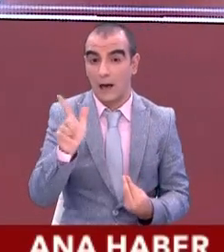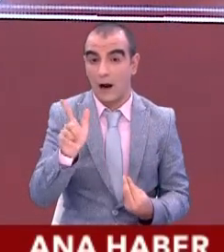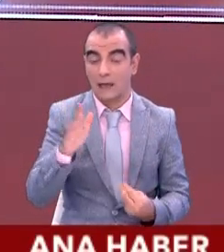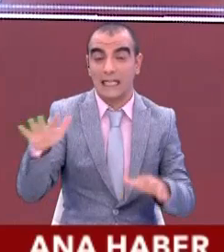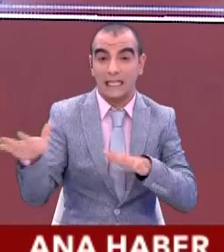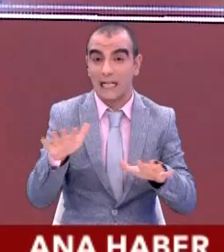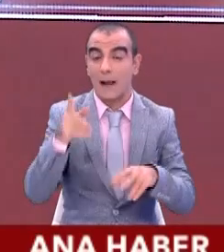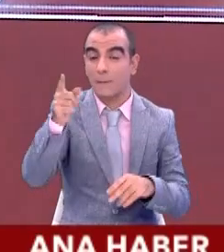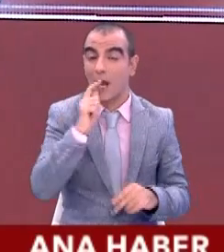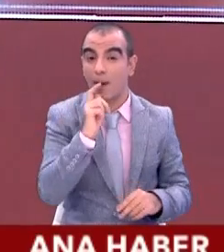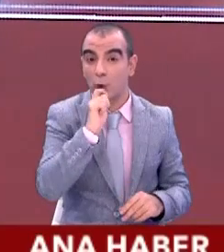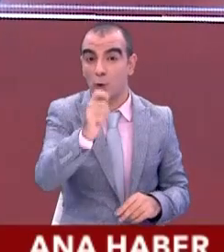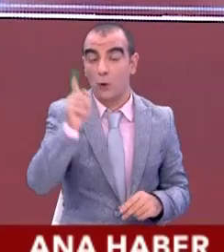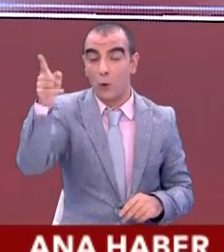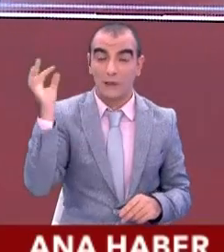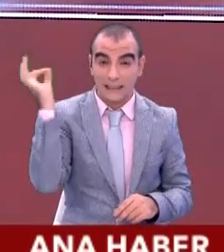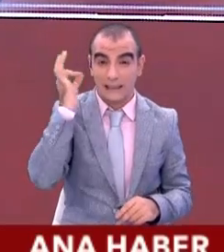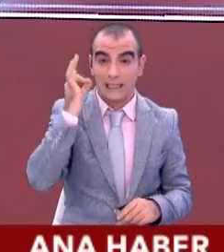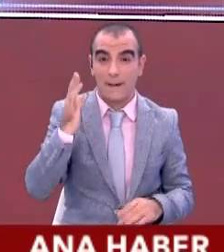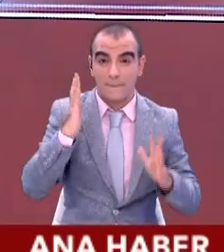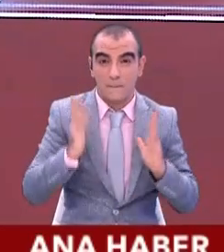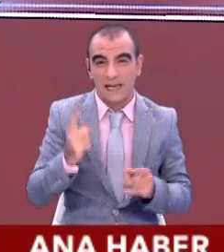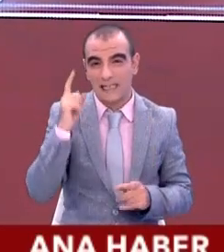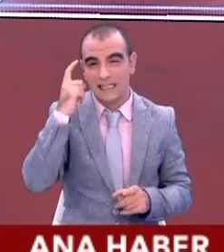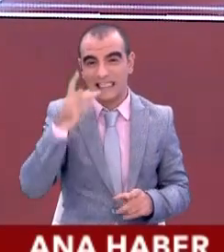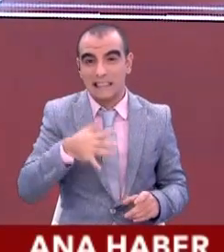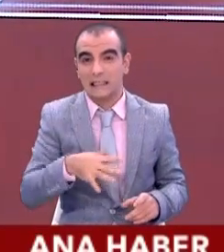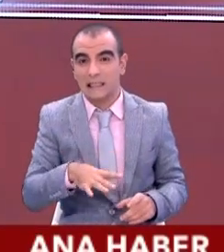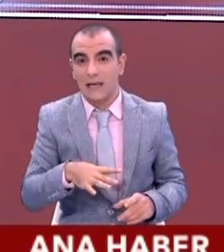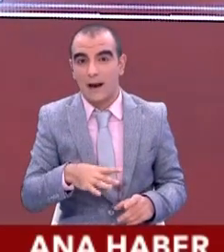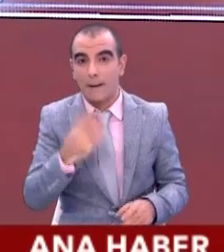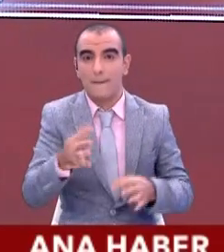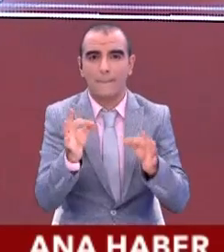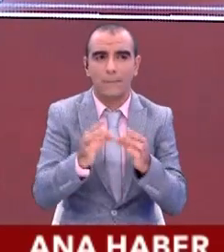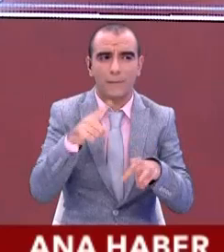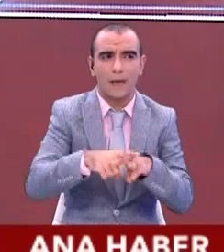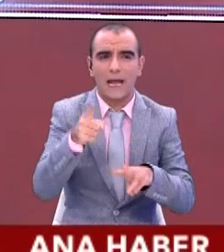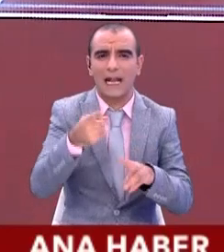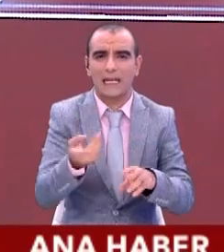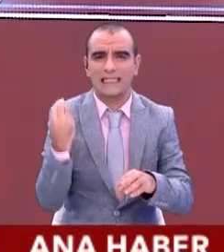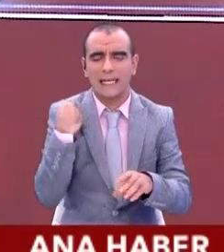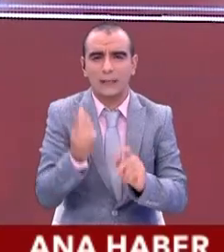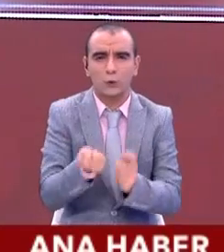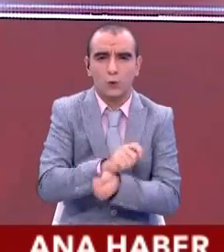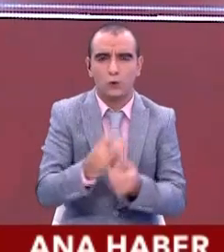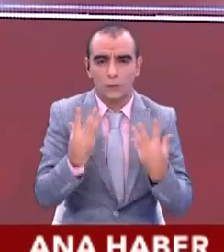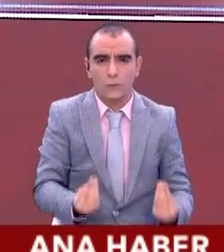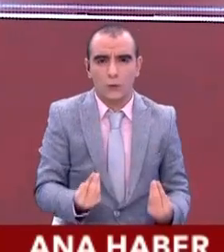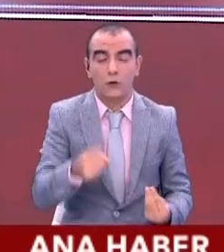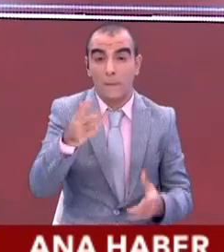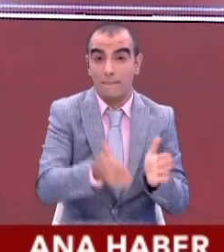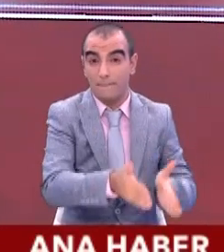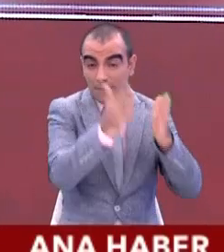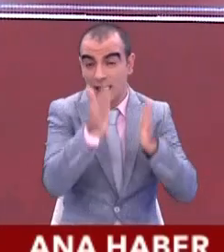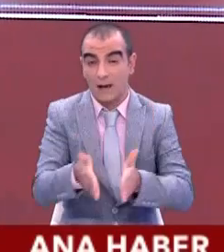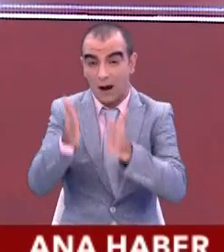yorumlarıyla ilgili onları dinlemeye pek bir teşleyiz ama behe Mahal kentsel dönüşüm yapın lütfen binaları